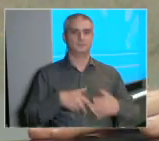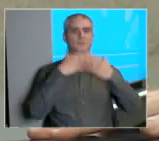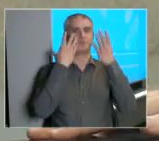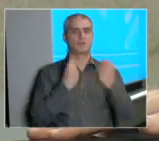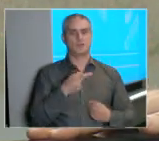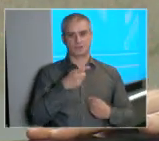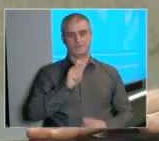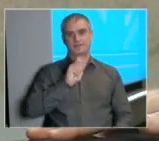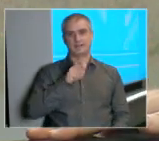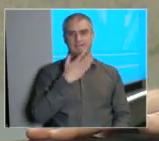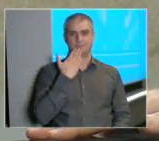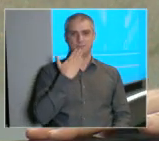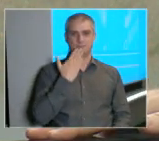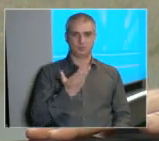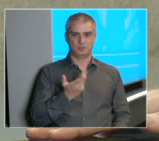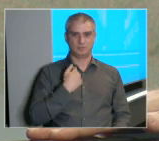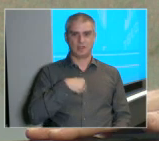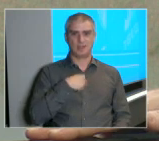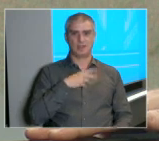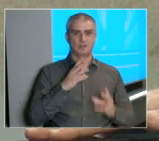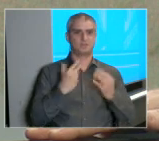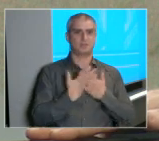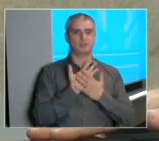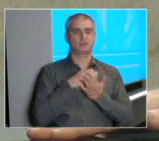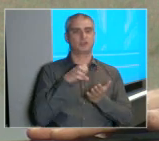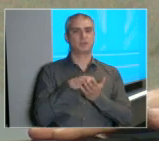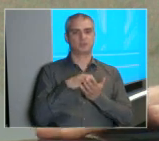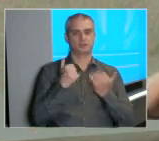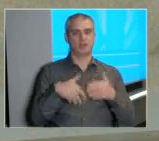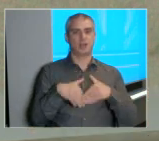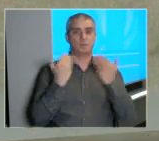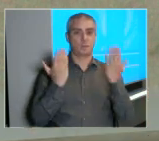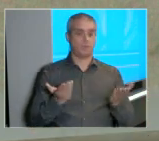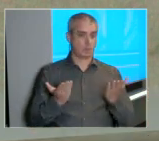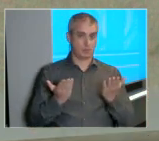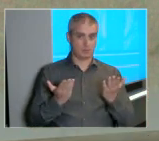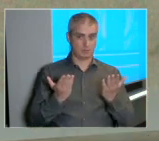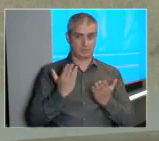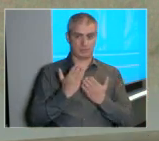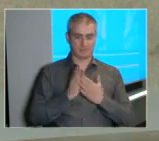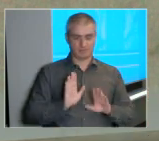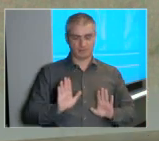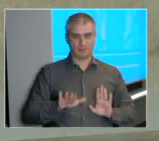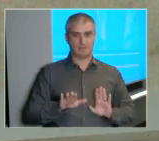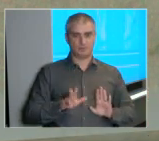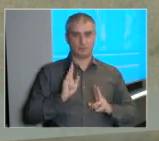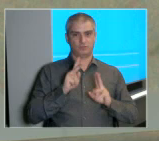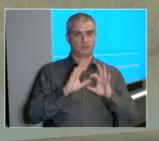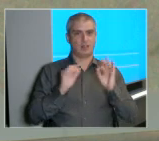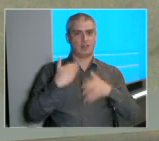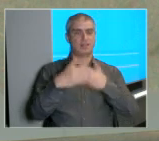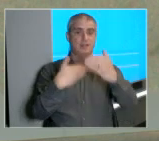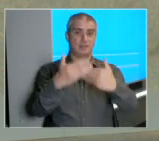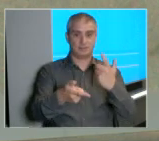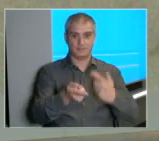בוקר טוב לכם, ממשכן הכנסת בירושלים, אנחנו עם הכותרות המרכזיות לבוקר הזה. הרגל כבר על הדוושה, אז אפשר ללכת